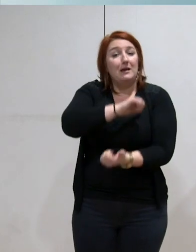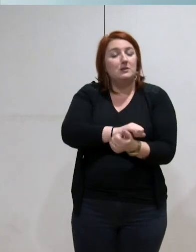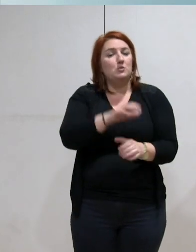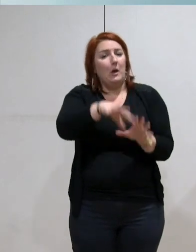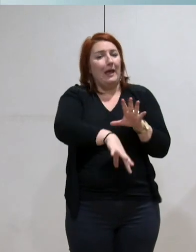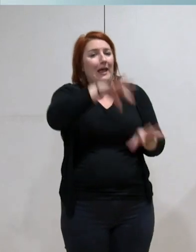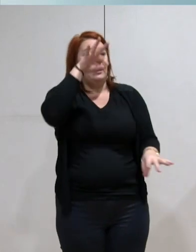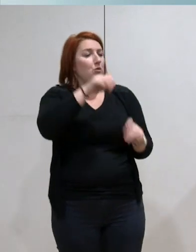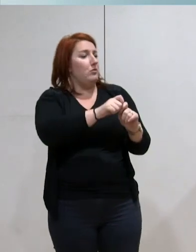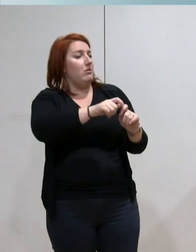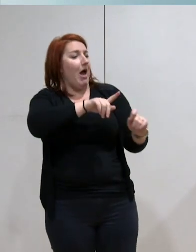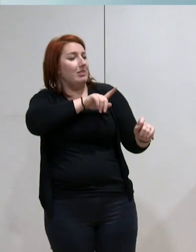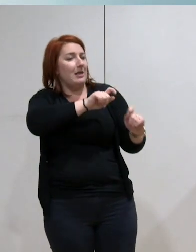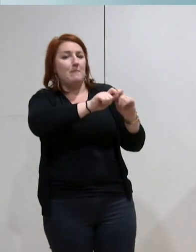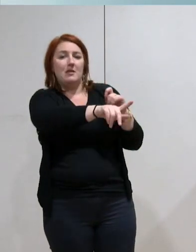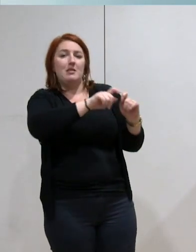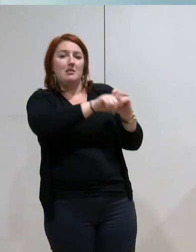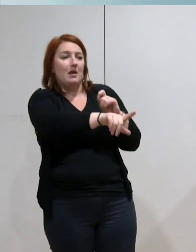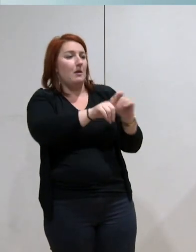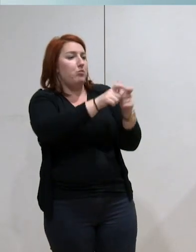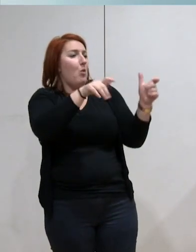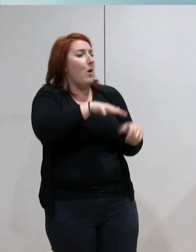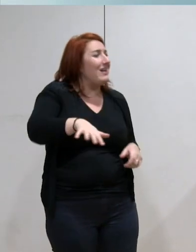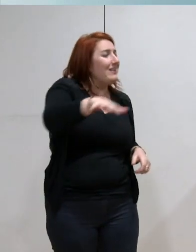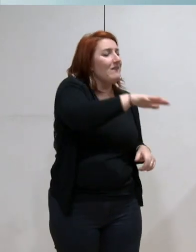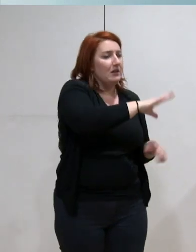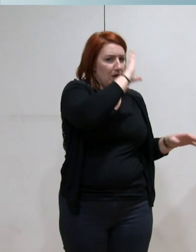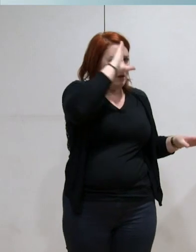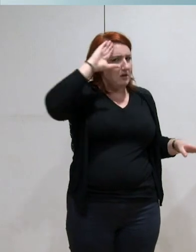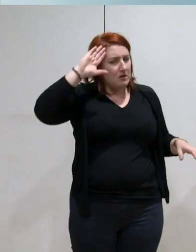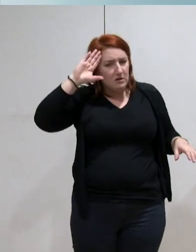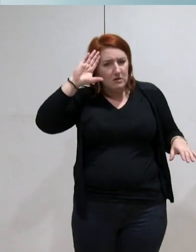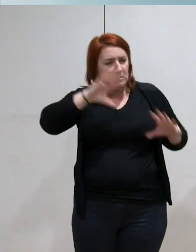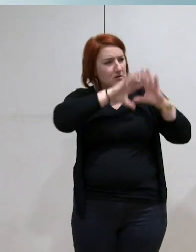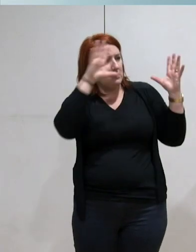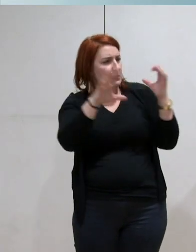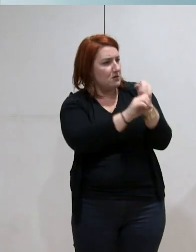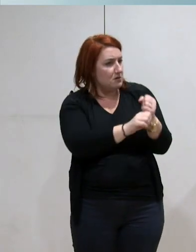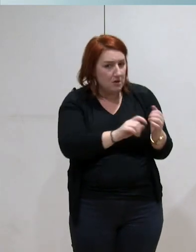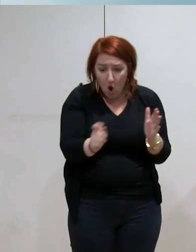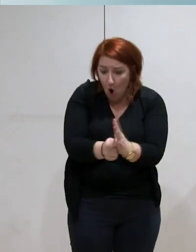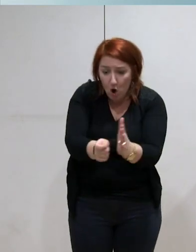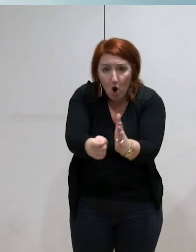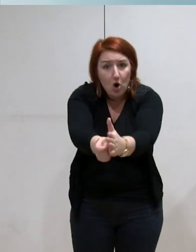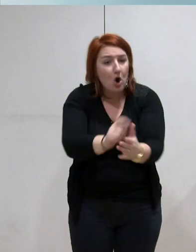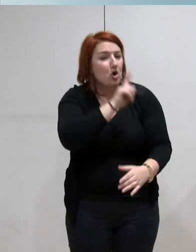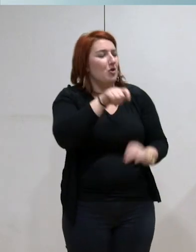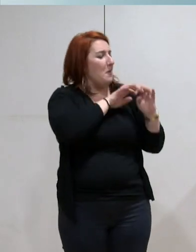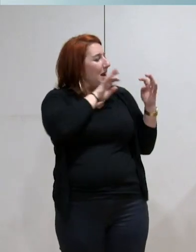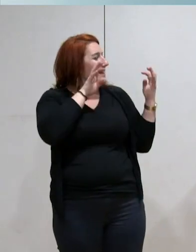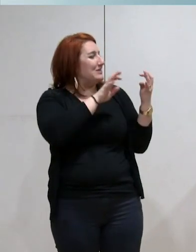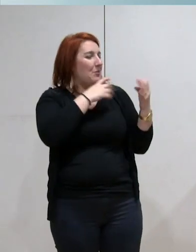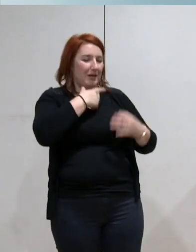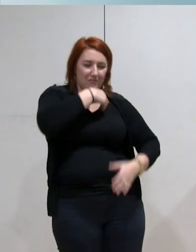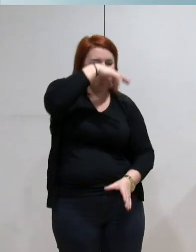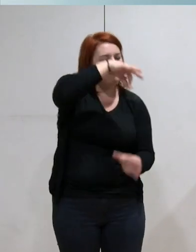des élus perçu dans l'ensemble des collectivités et cetera quand alors que cette assemblée a délibéré que vous deviez le faire cette année vous